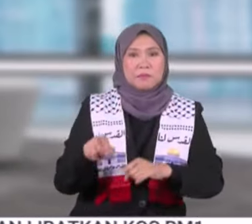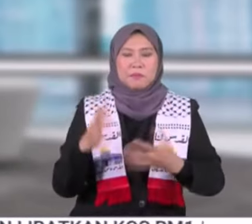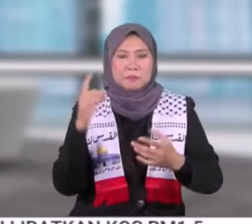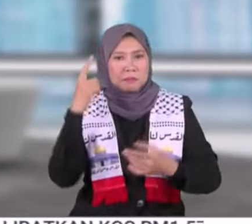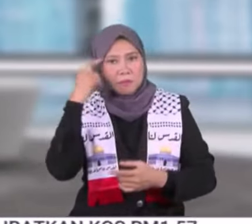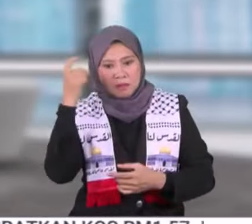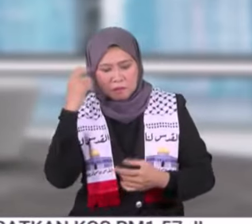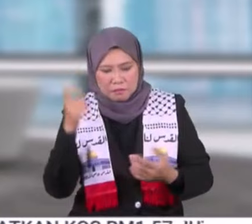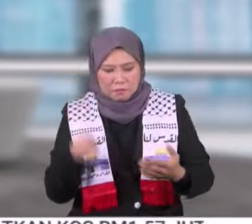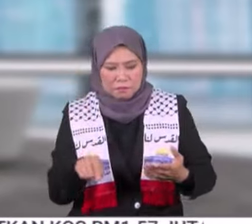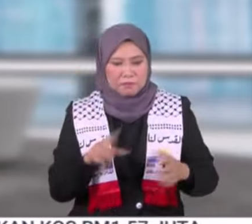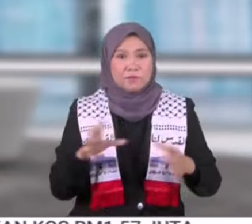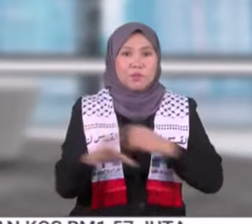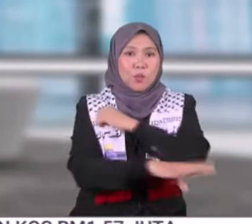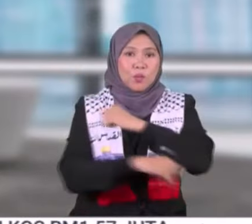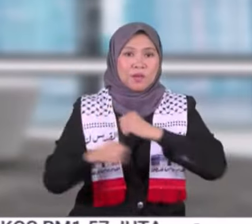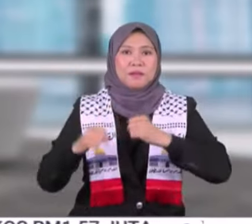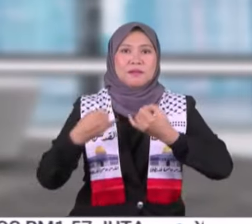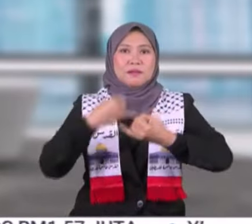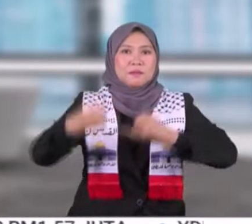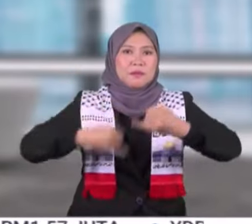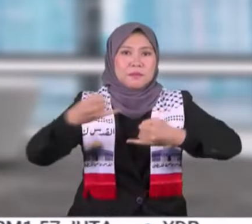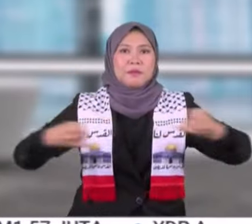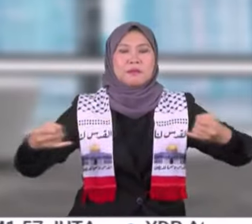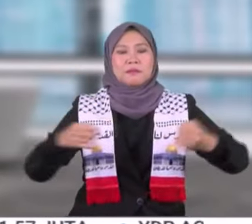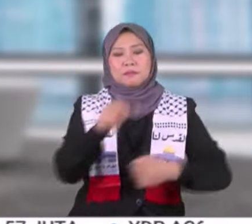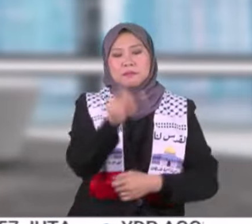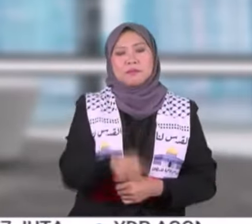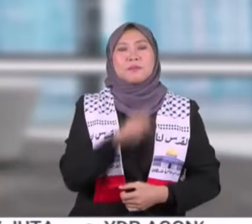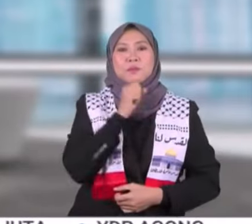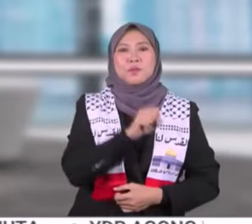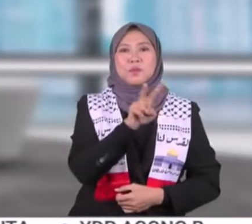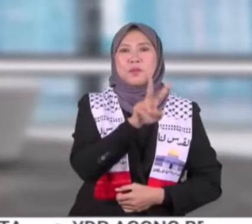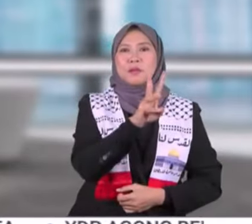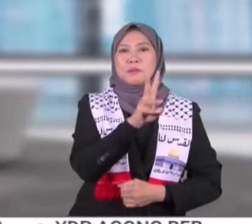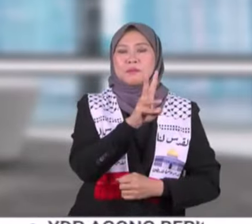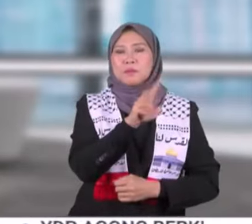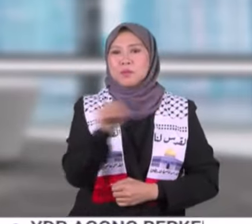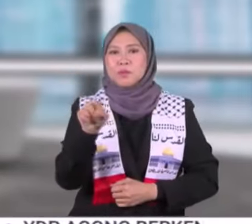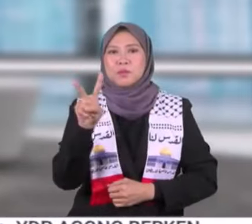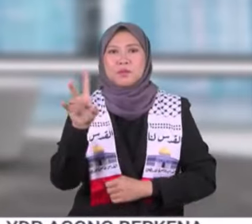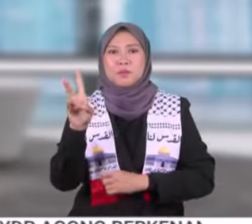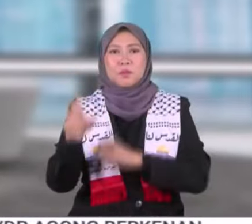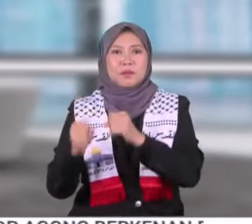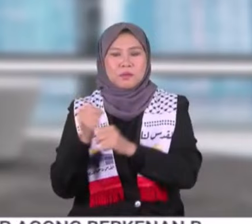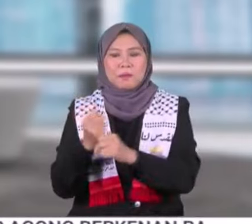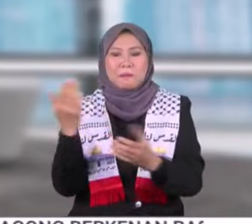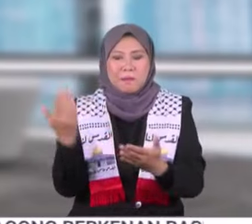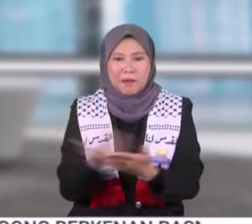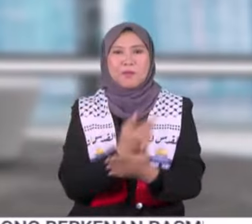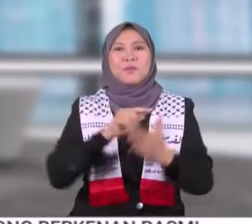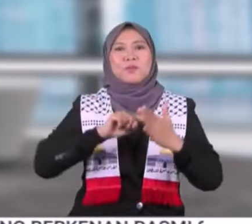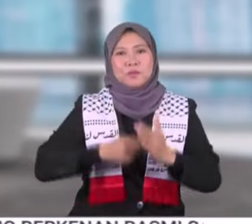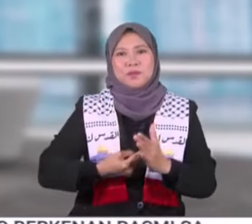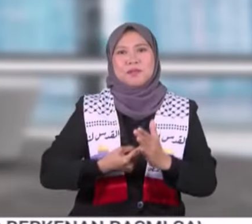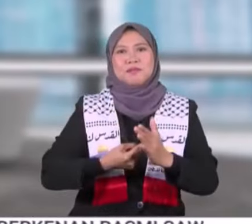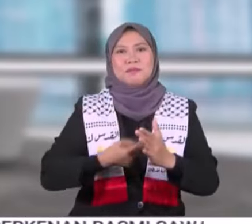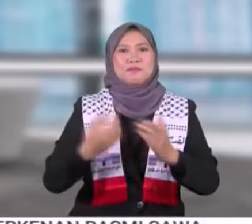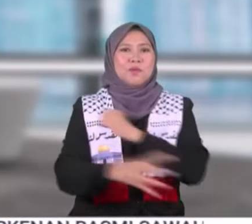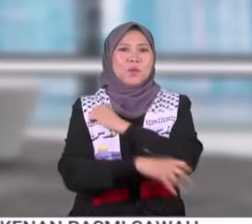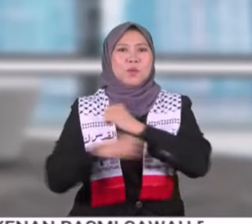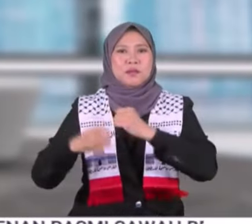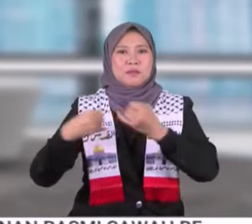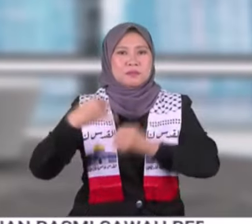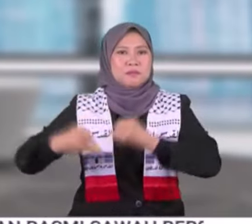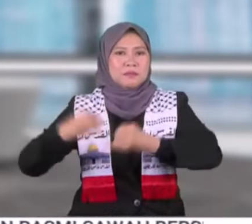Leka mencuri kabel kesemua yang ditahan berusia 26 dan 27 tahun dan dipercayai baru bergiat aktif di sekitar taiping